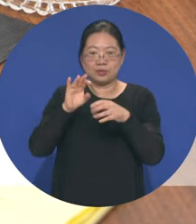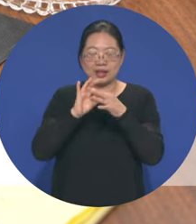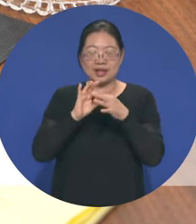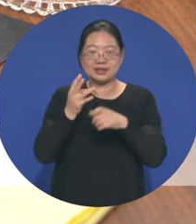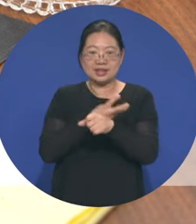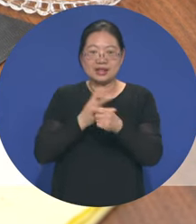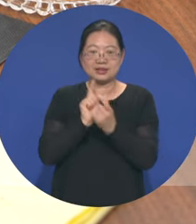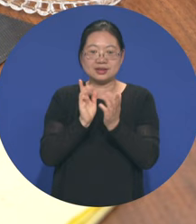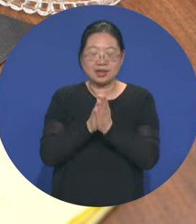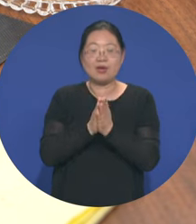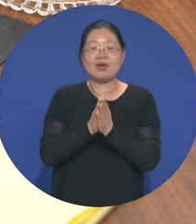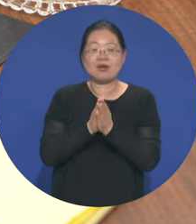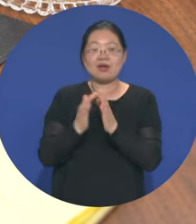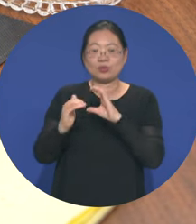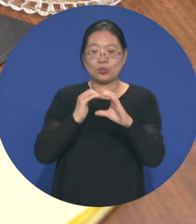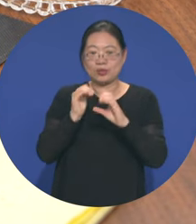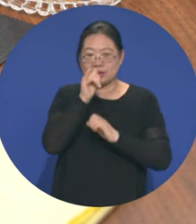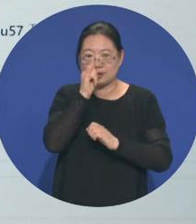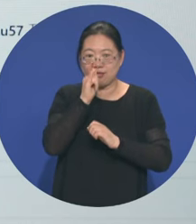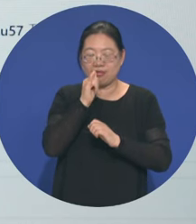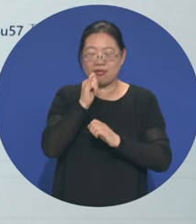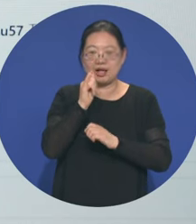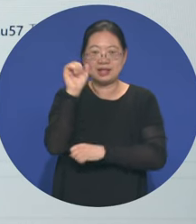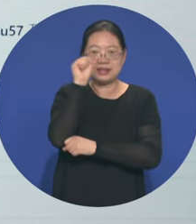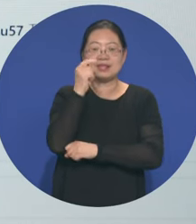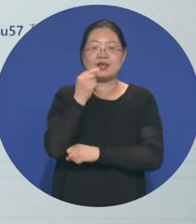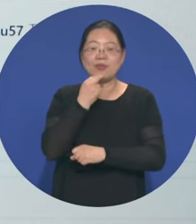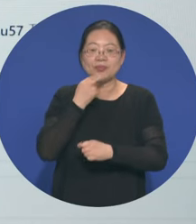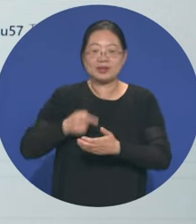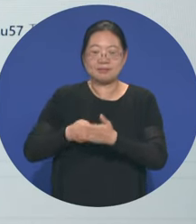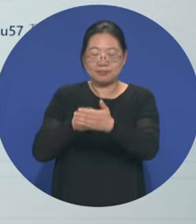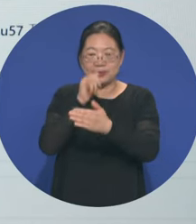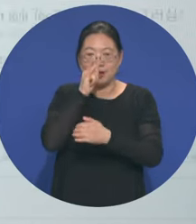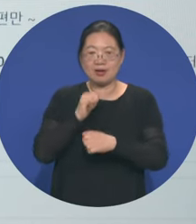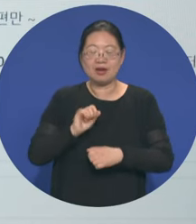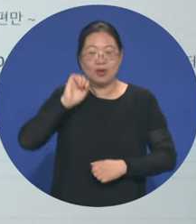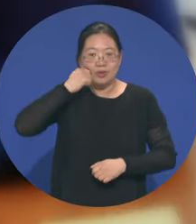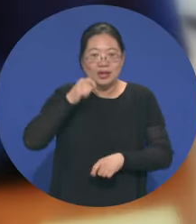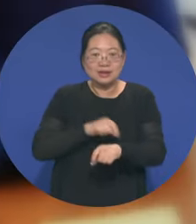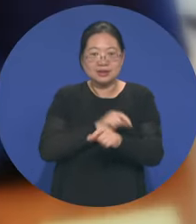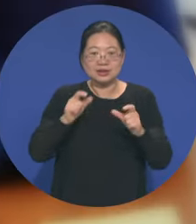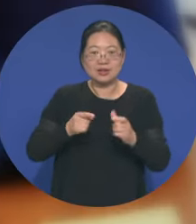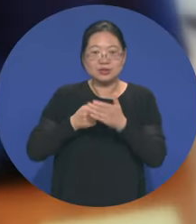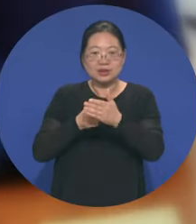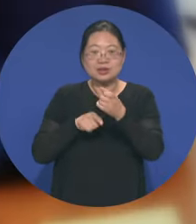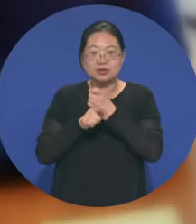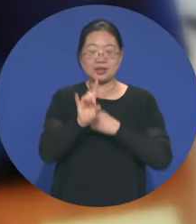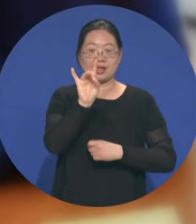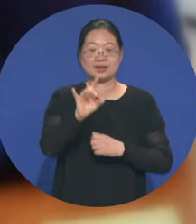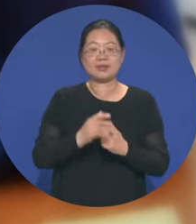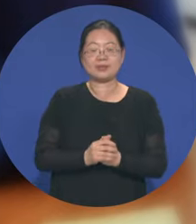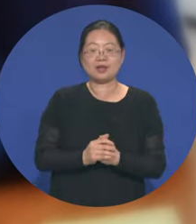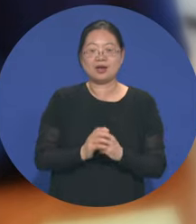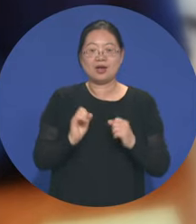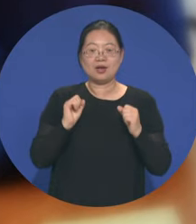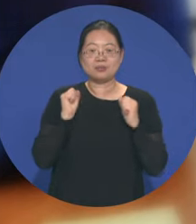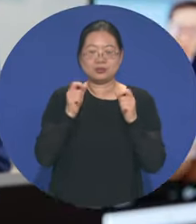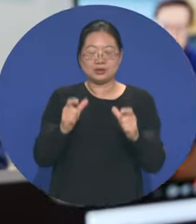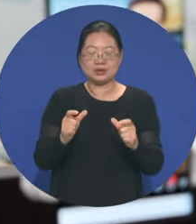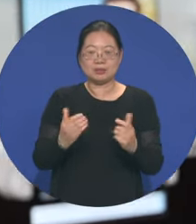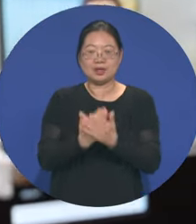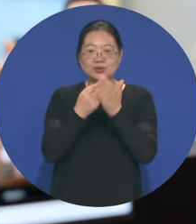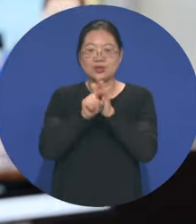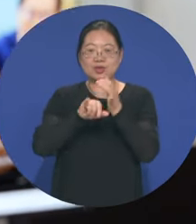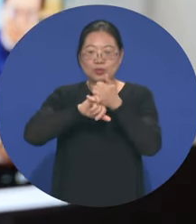나서며 흔들림 없는 추진을 강조했습니다. 어려움 속에서도 특자도를 추진하는 이유는 단 하나, 북부 발전을 위해